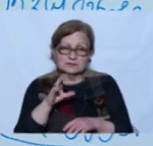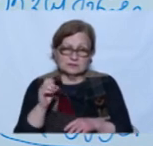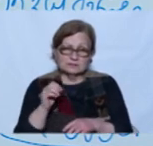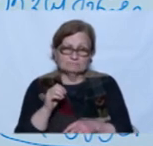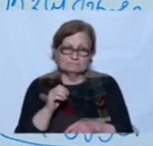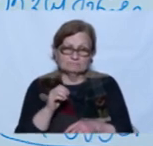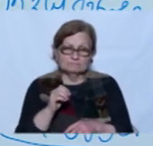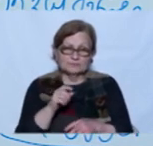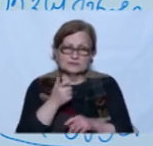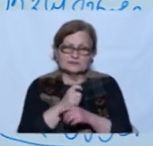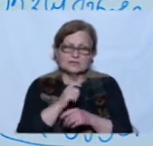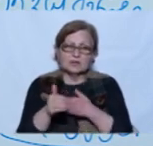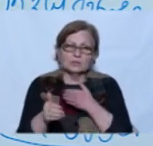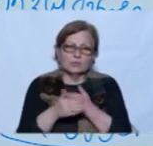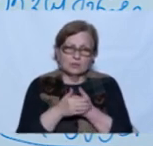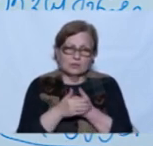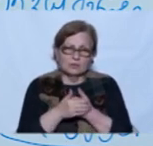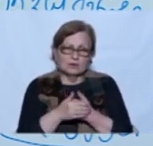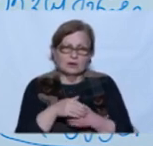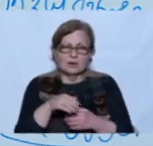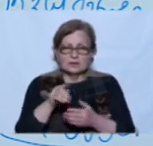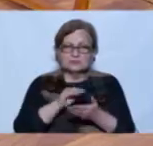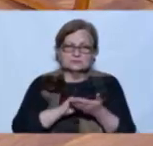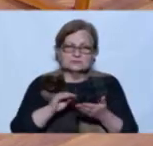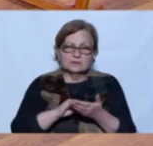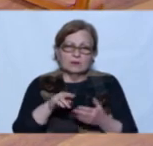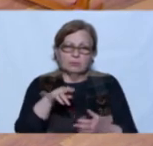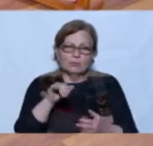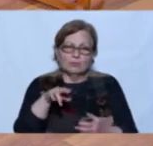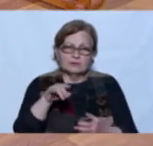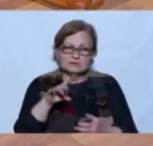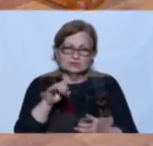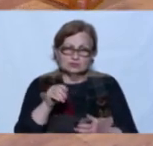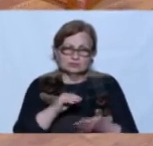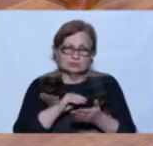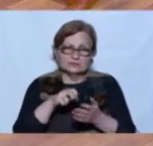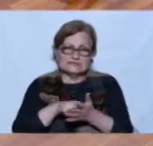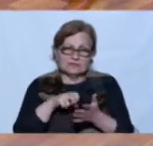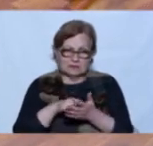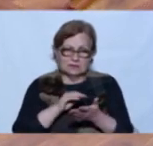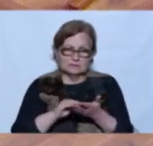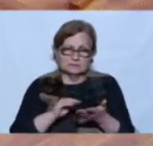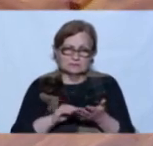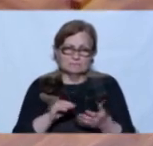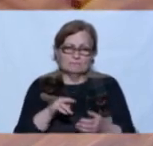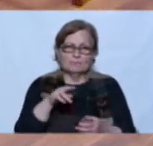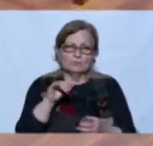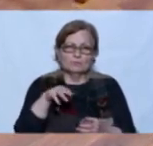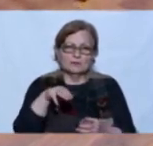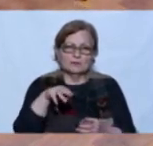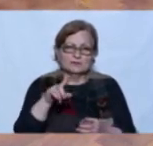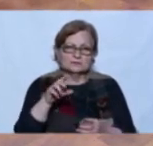რამდენადმე უახლოვდება პუბლიცისტურ წერილს. კერძოდ ვგულისხმობ იმას, რომ პუბლიცისტიკაც